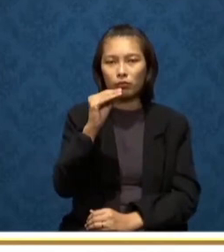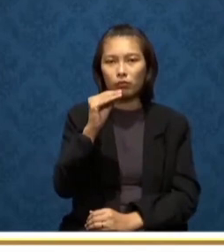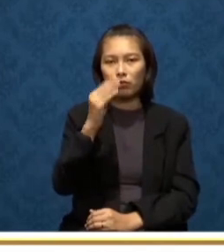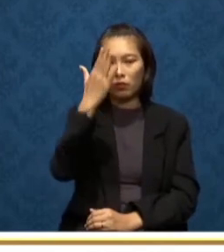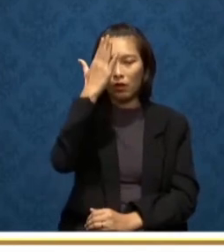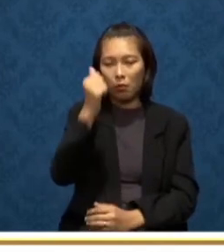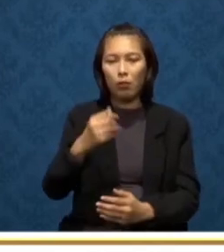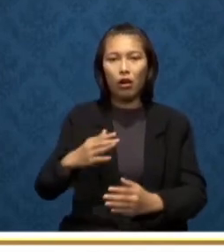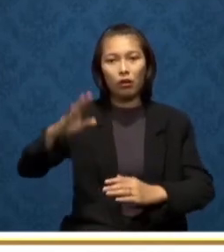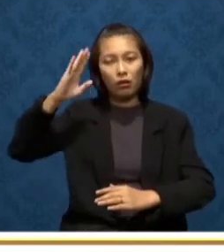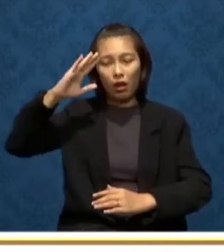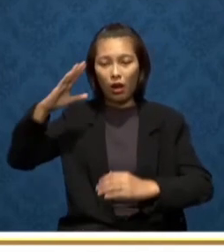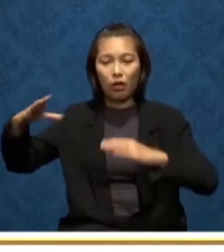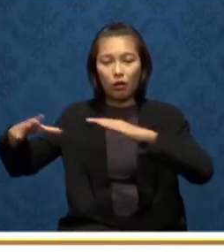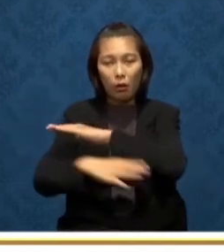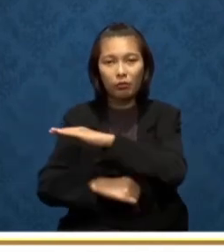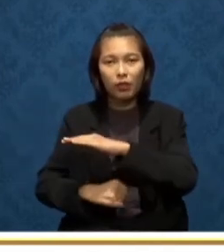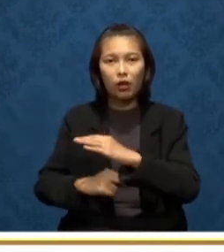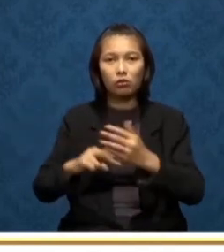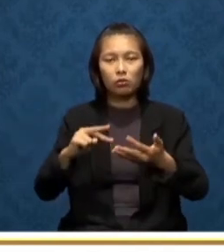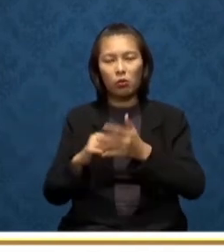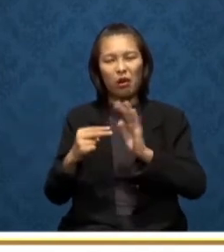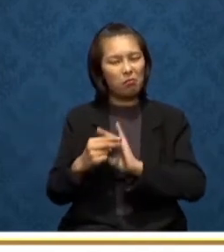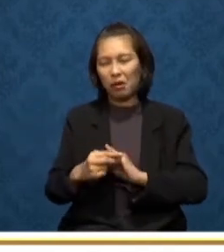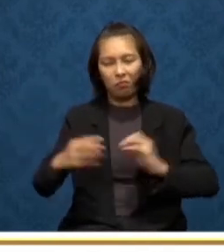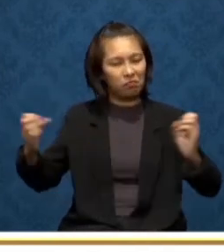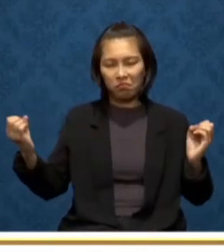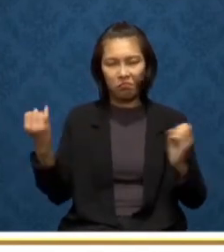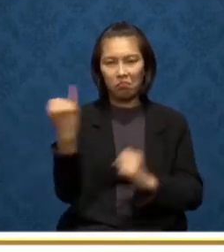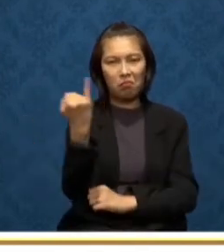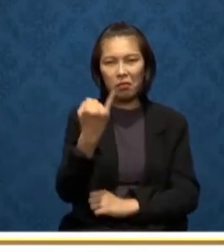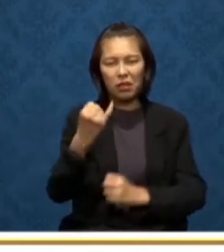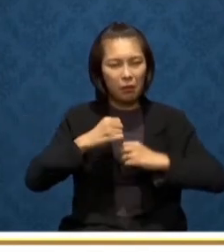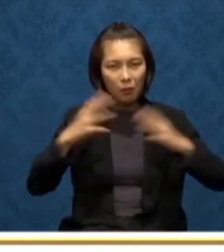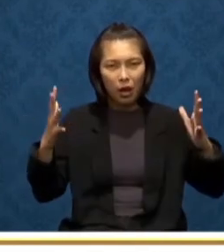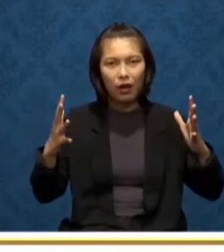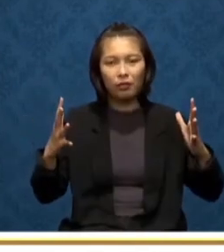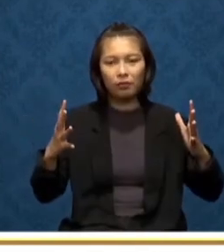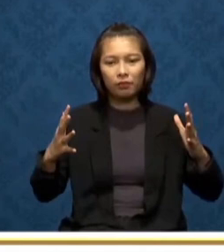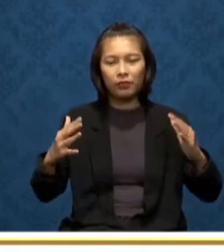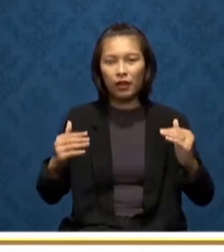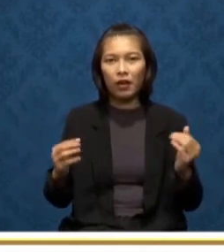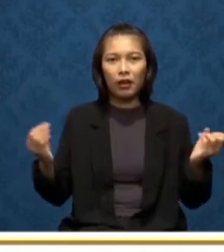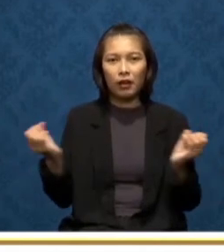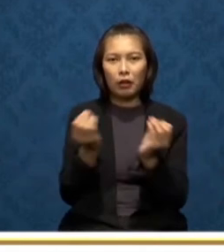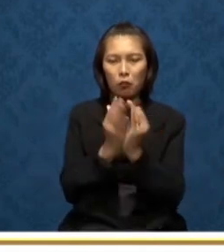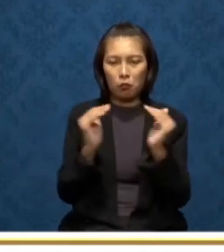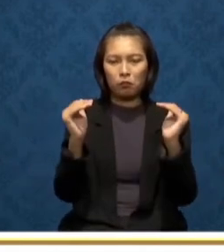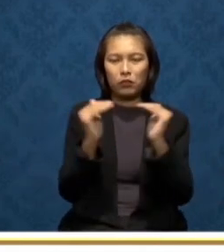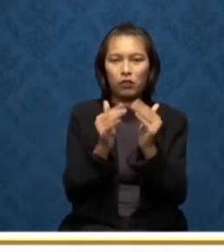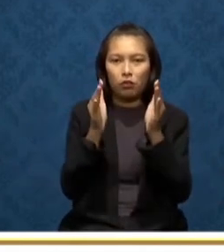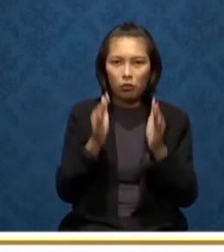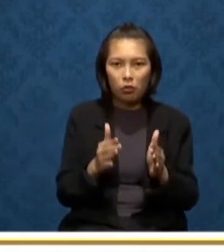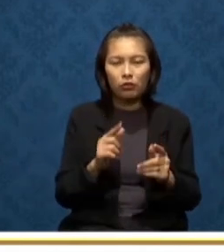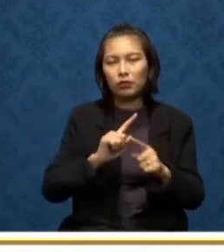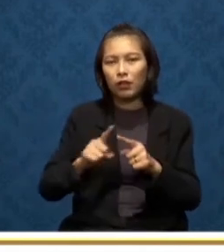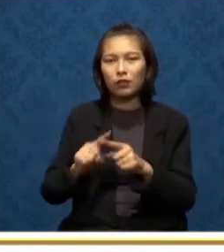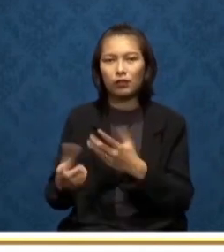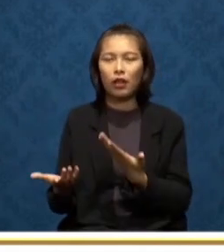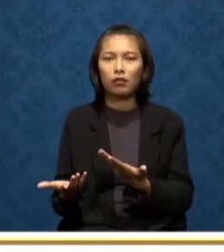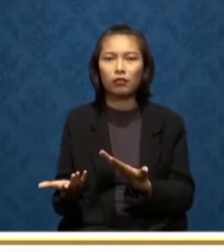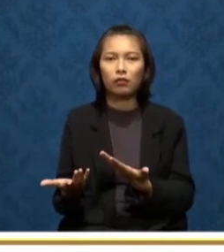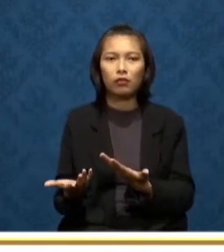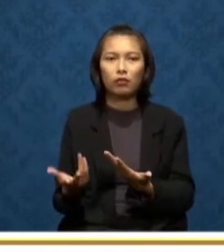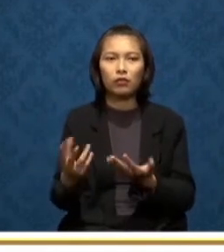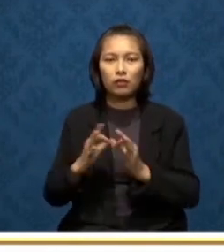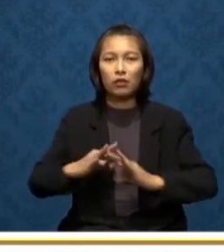มันเป็นสิ่งที่เลวร้ายที่สุดในการละเมิดสิทธิมนุษย์ชนถ้าท่านไม่ทำวิจัยเรื่องนี้